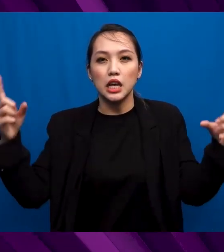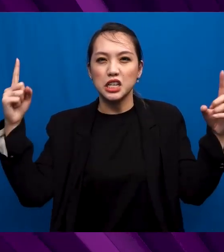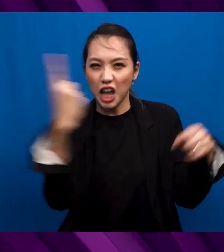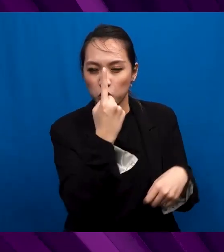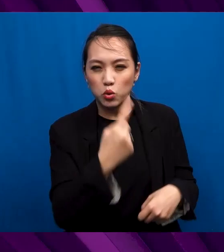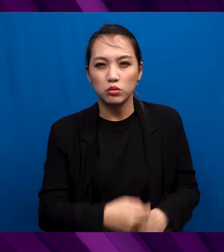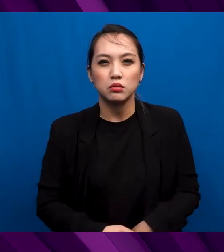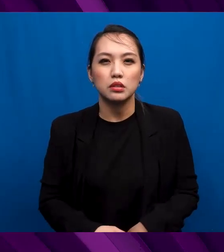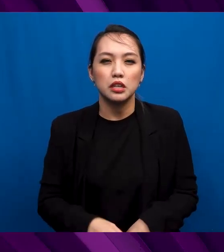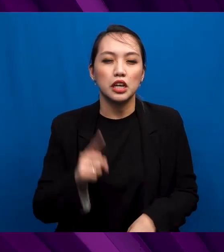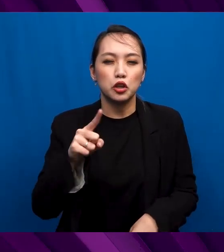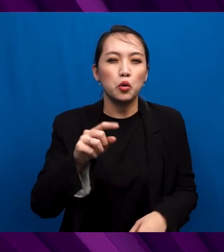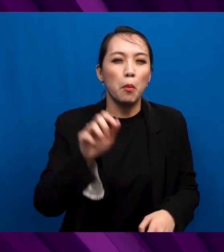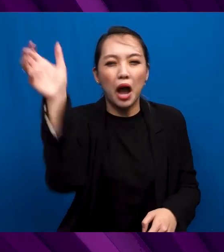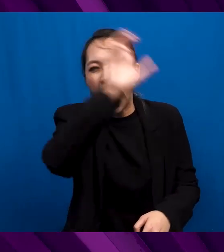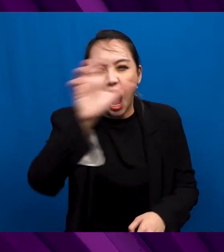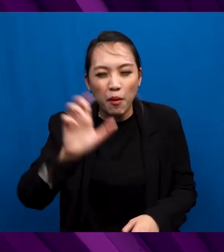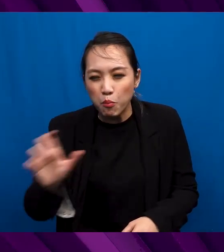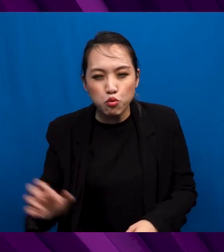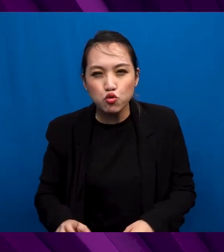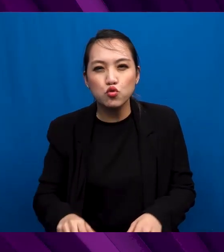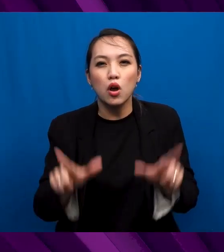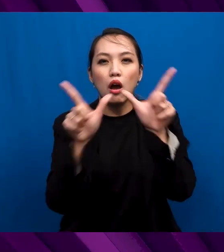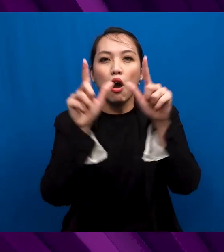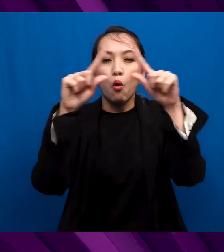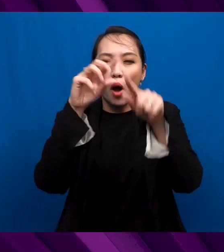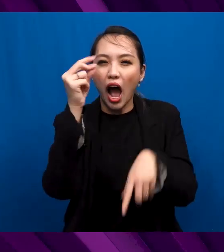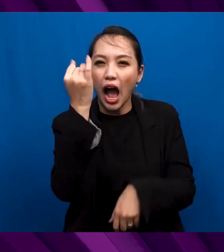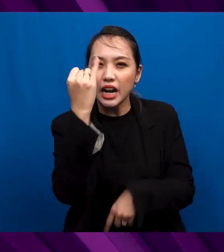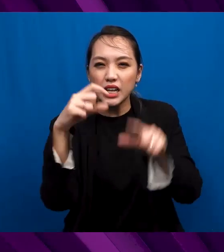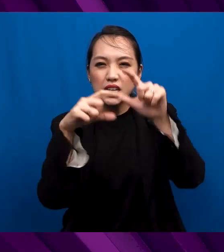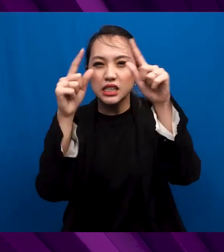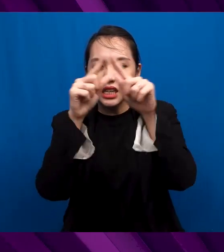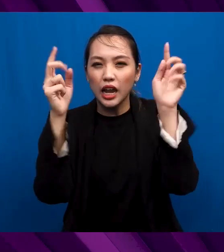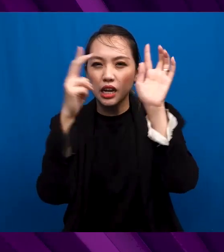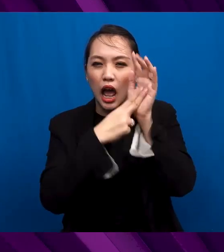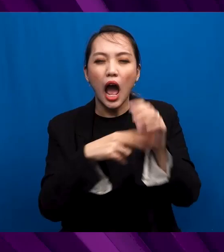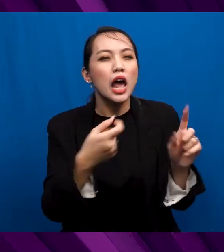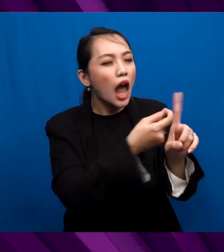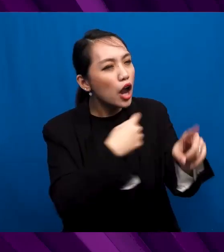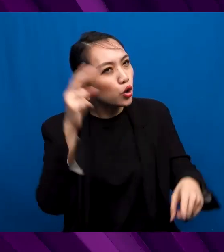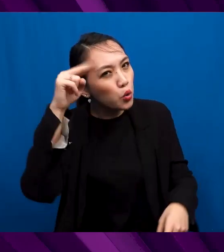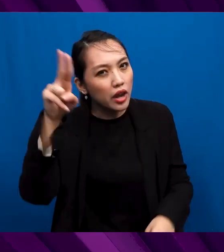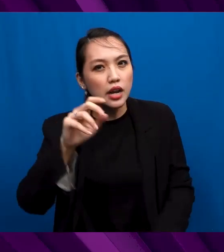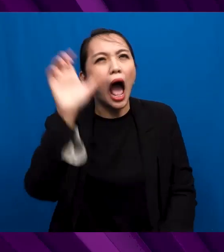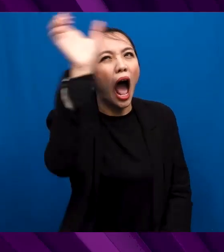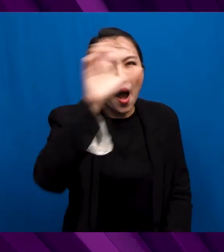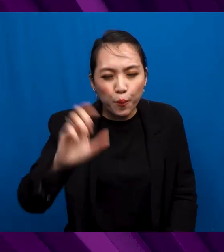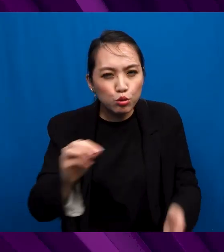kehilangan warisan, nyawa pun tak ada. Tuhan menentang penyembahan berhala. Tuhan hapuskan nama